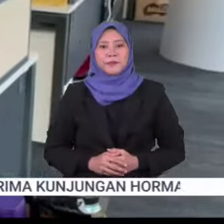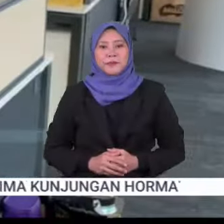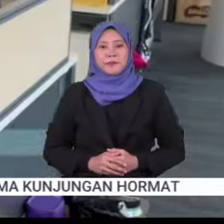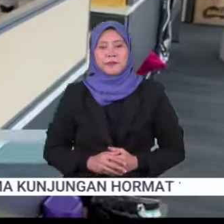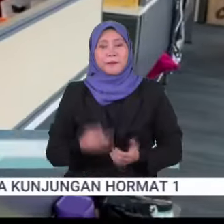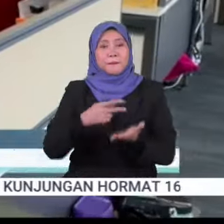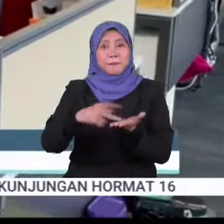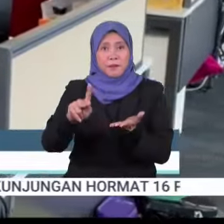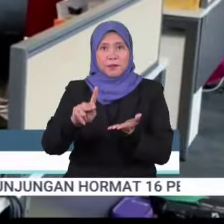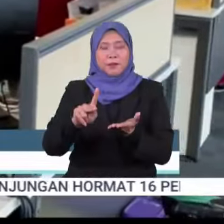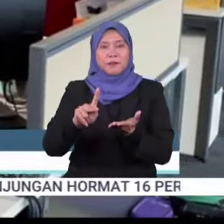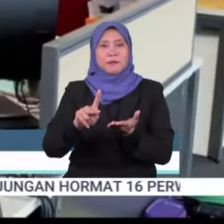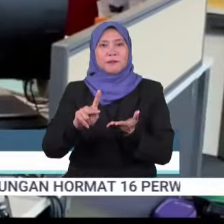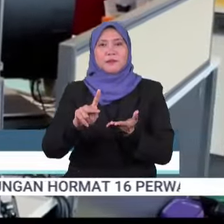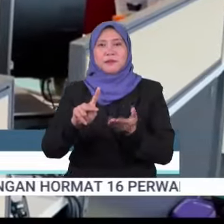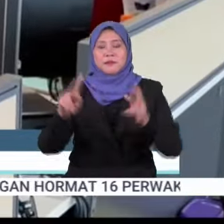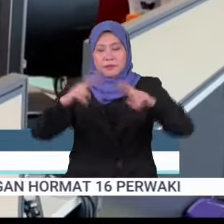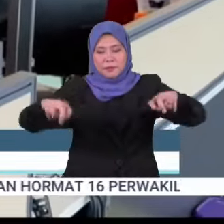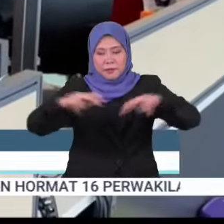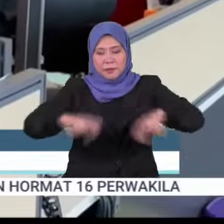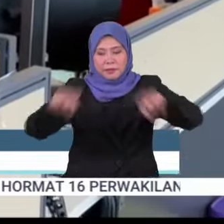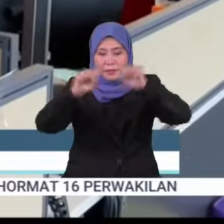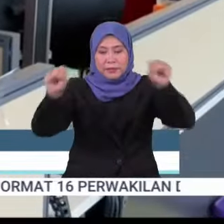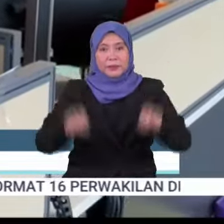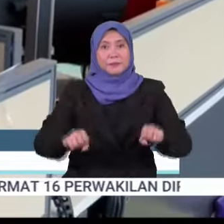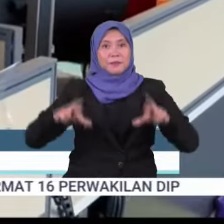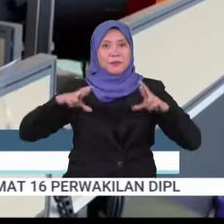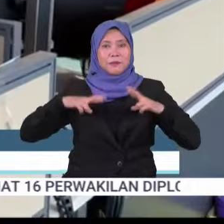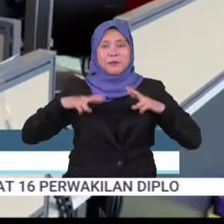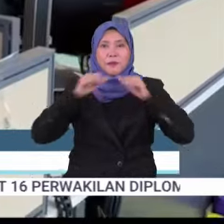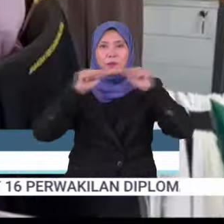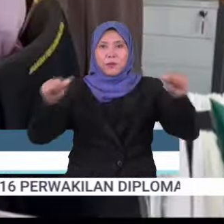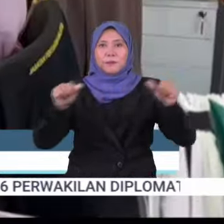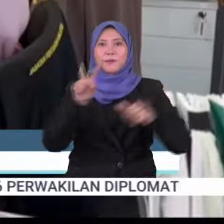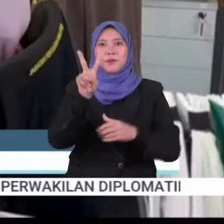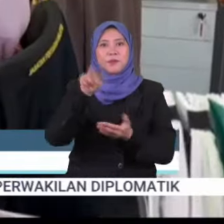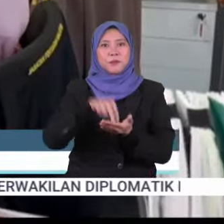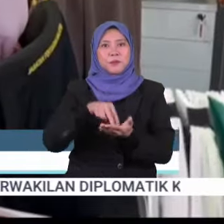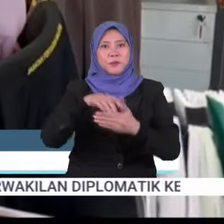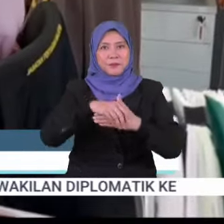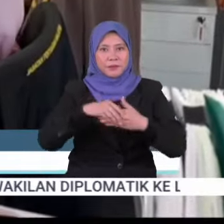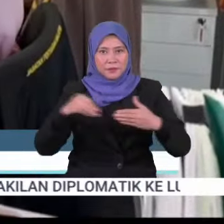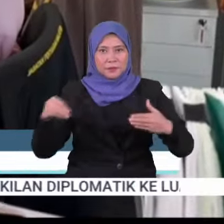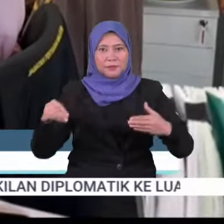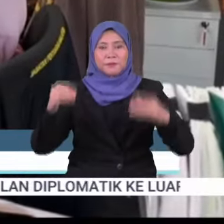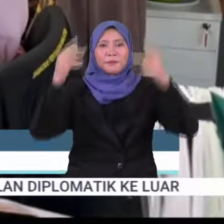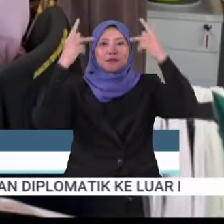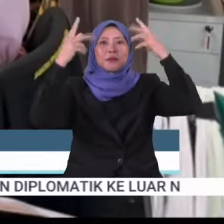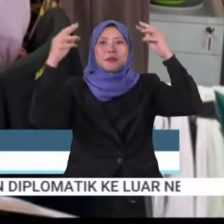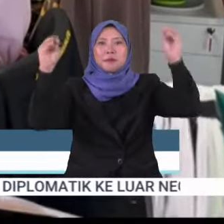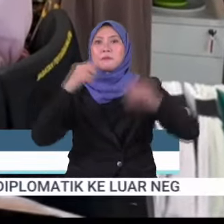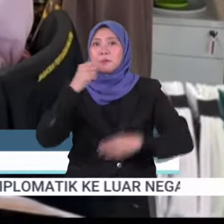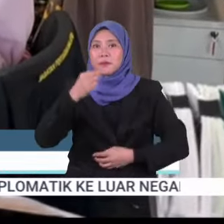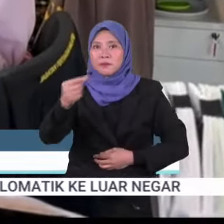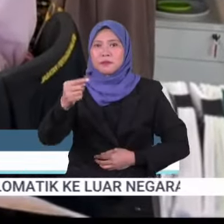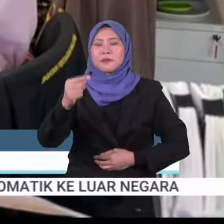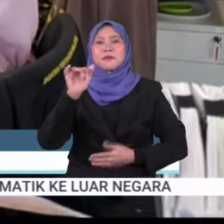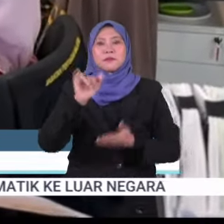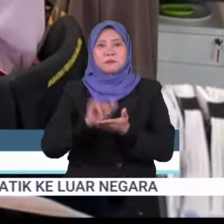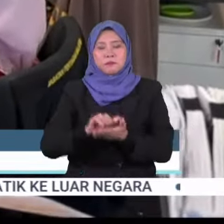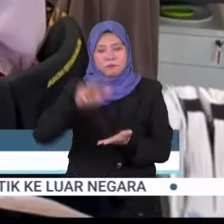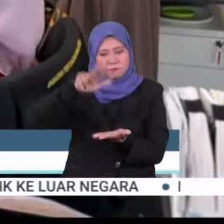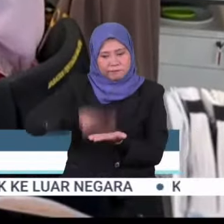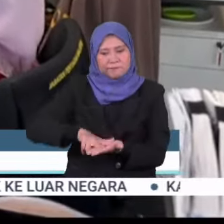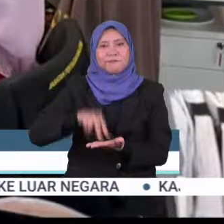mengenai bayaran insentif awal kajian sistem saraan perkhidmatan awam sebanyak r000 pula Perdana Menteri berkata ia menterjemah